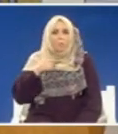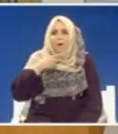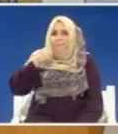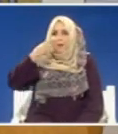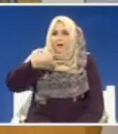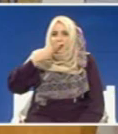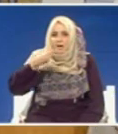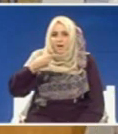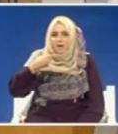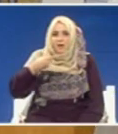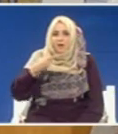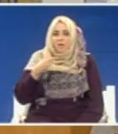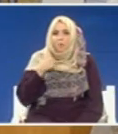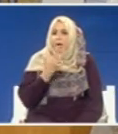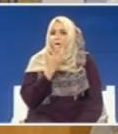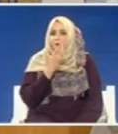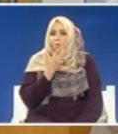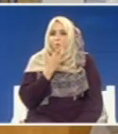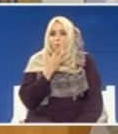أتكلم، على أن أتذوق،